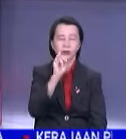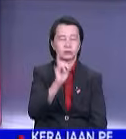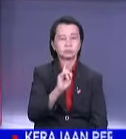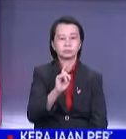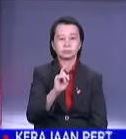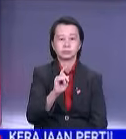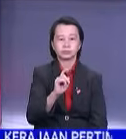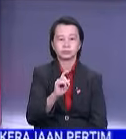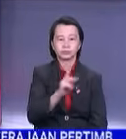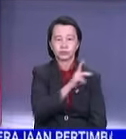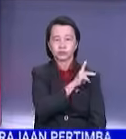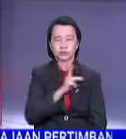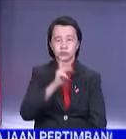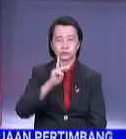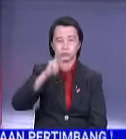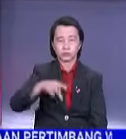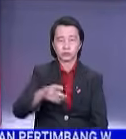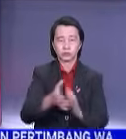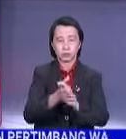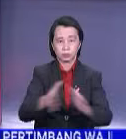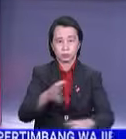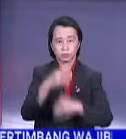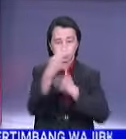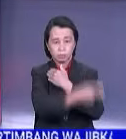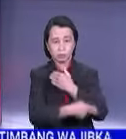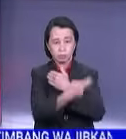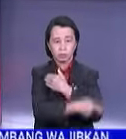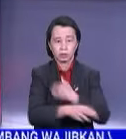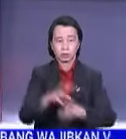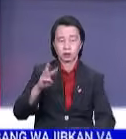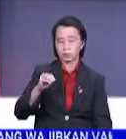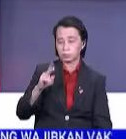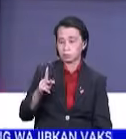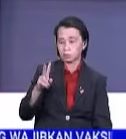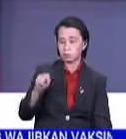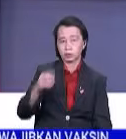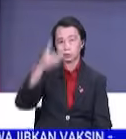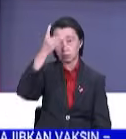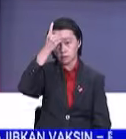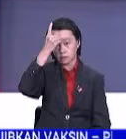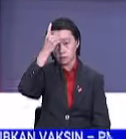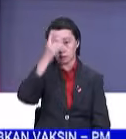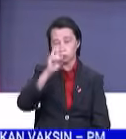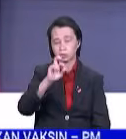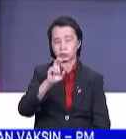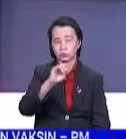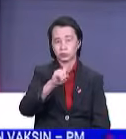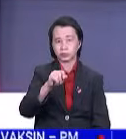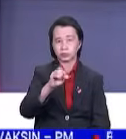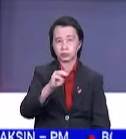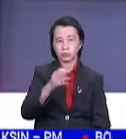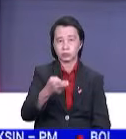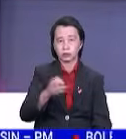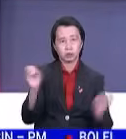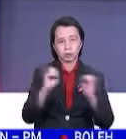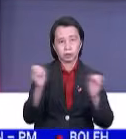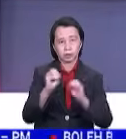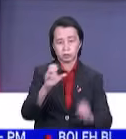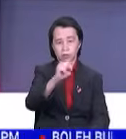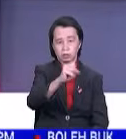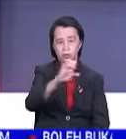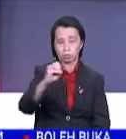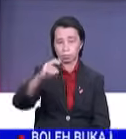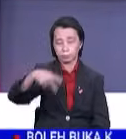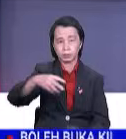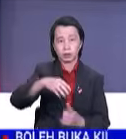kesalahannya jelas ketua pengarah keselamatan negara majelis keselamatan negara MKN Dato zimat saat jadi sekarang esok